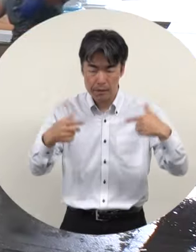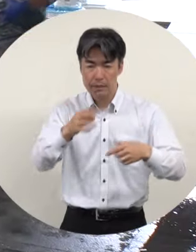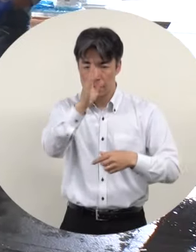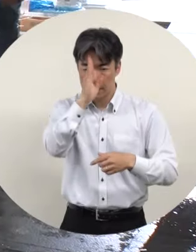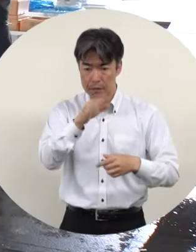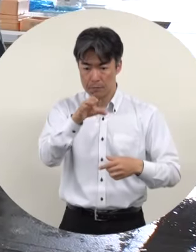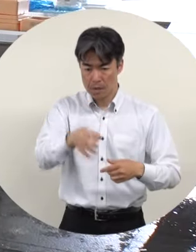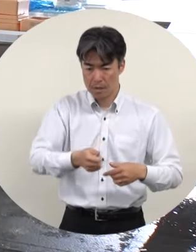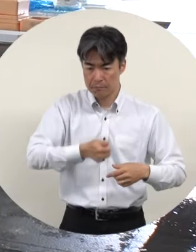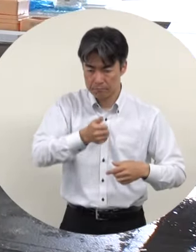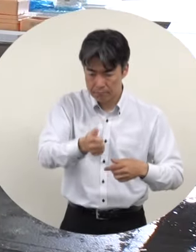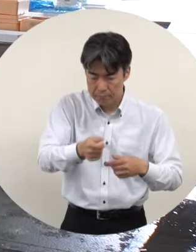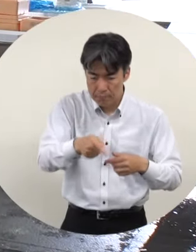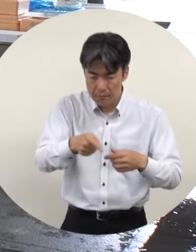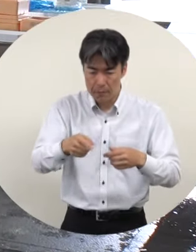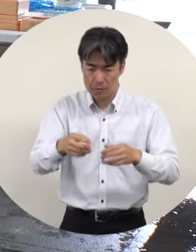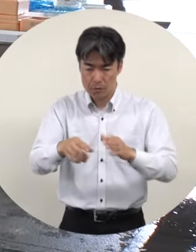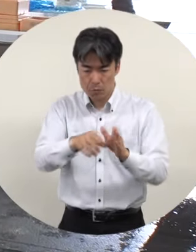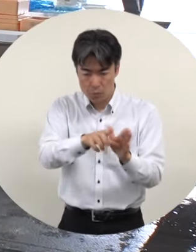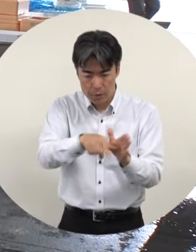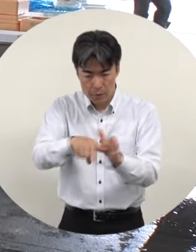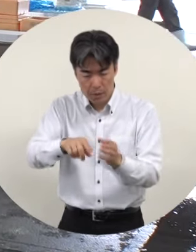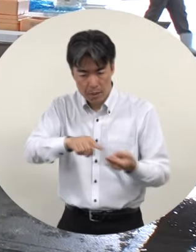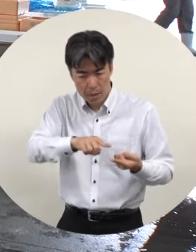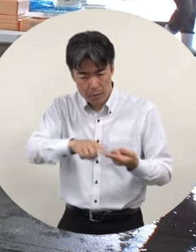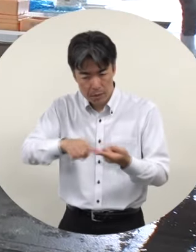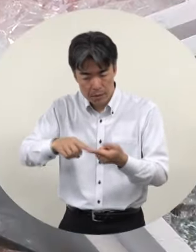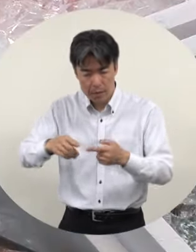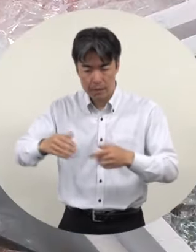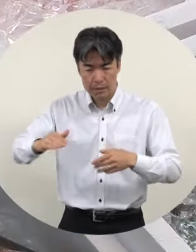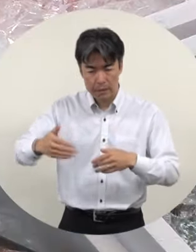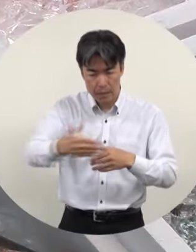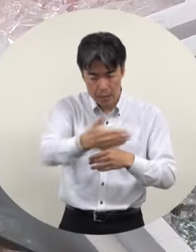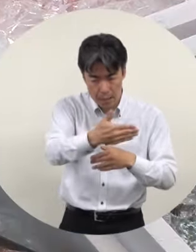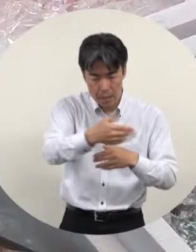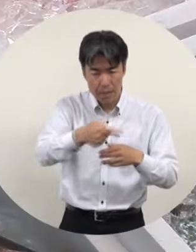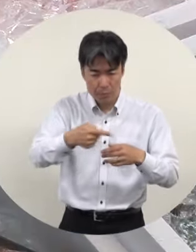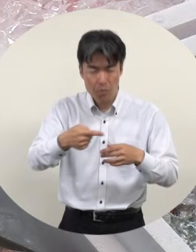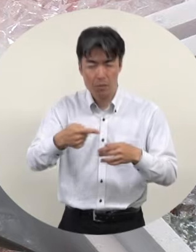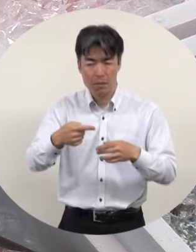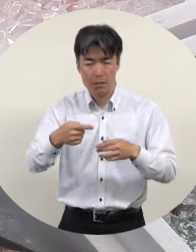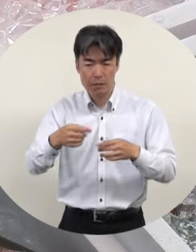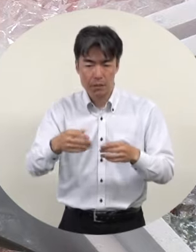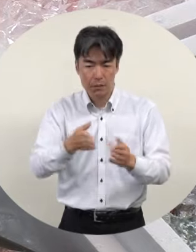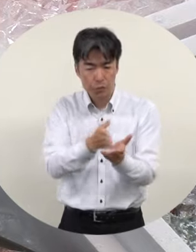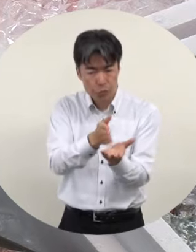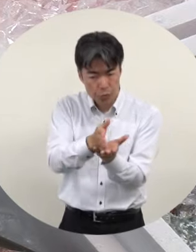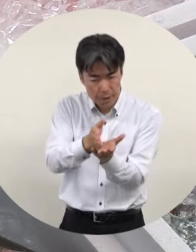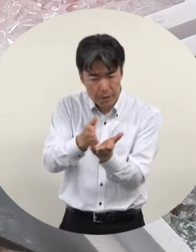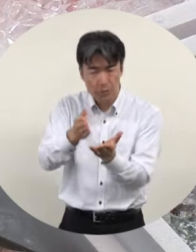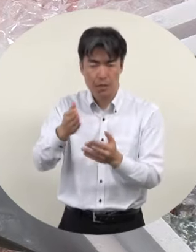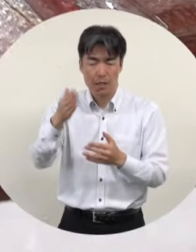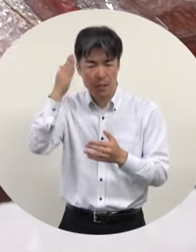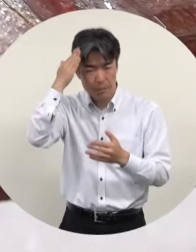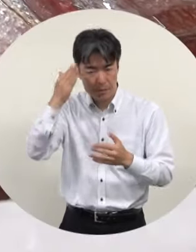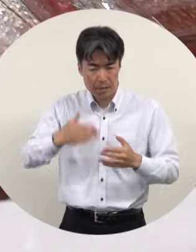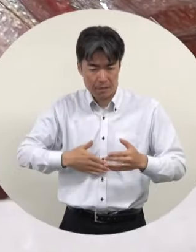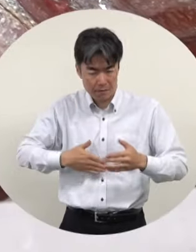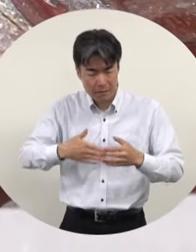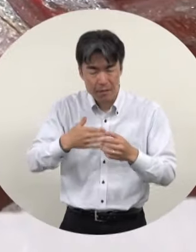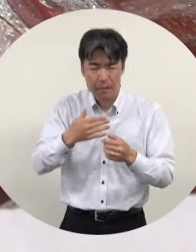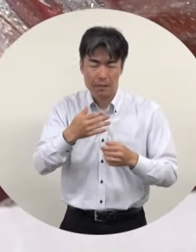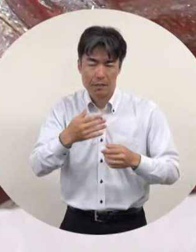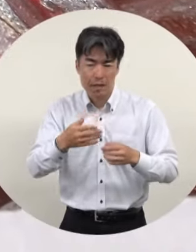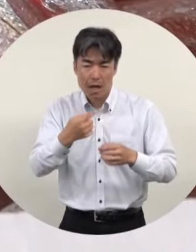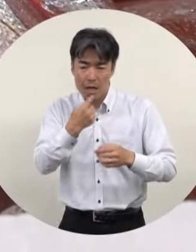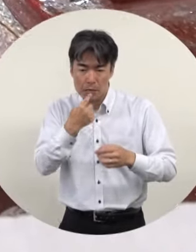日市場行って、その時のやっぱ魚は結構部位によってとかは味変わってきますので、そういう刺身に合う